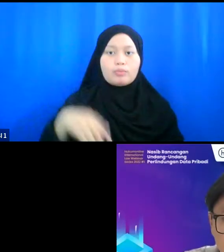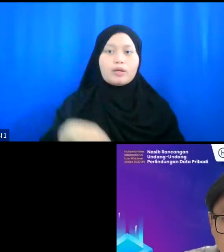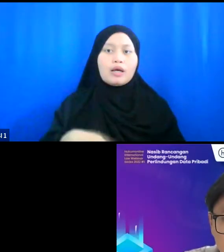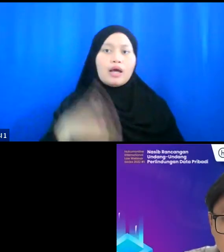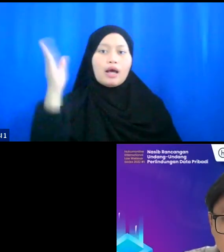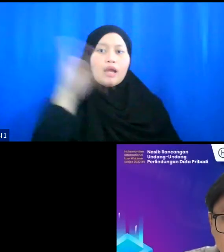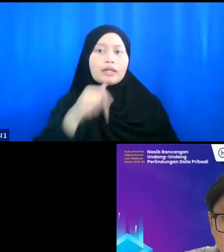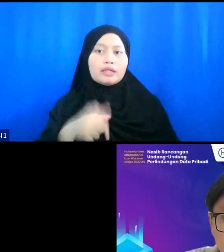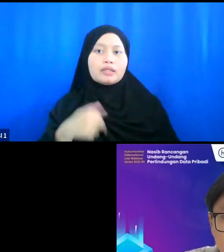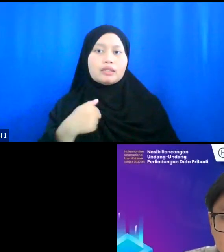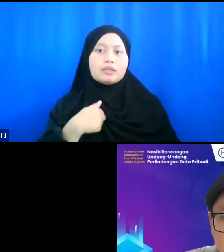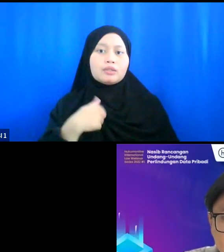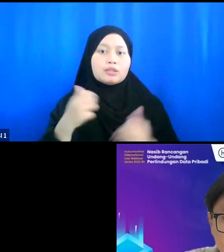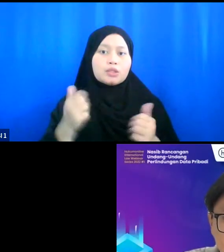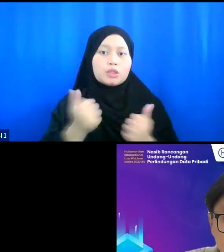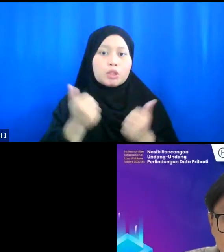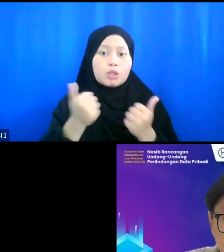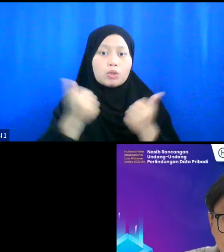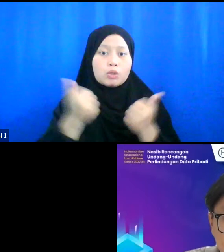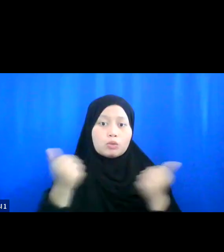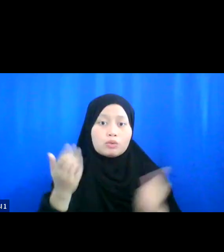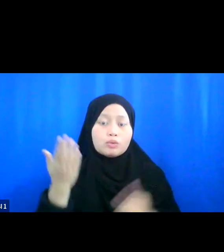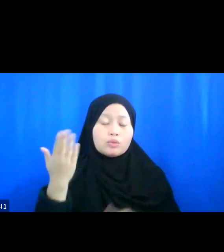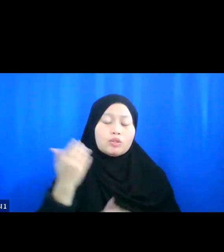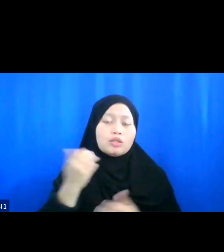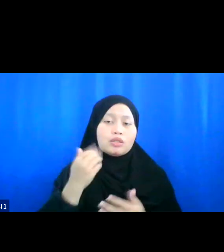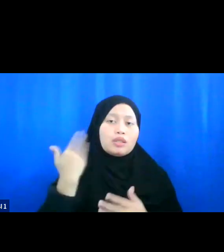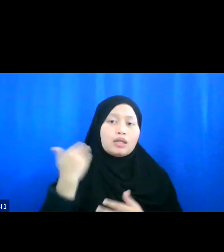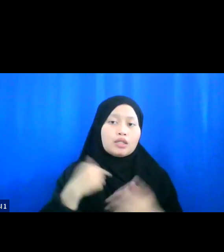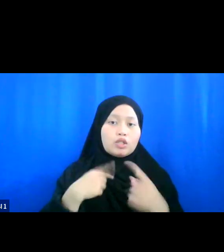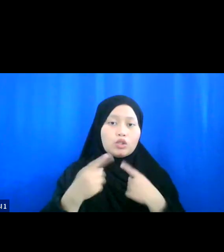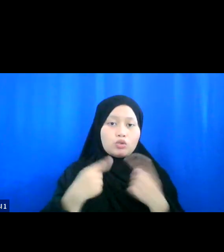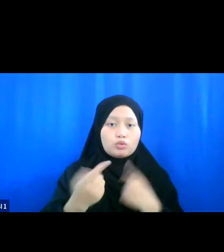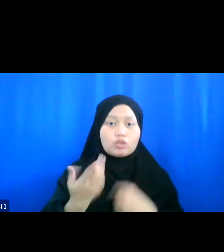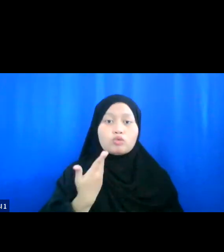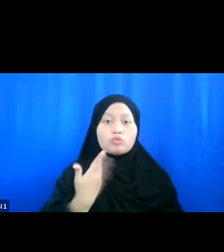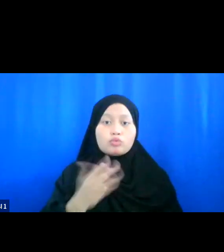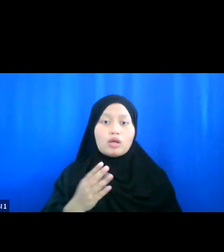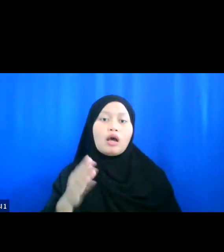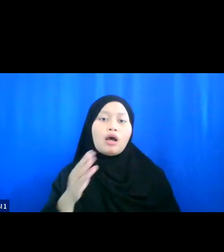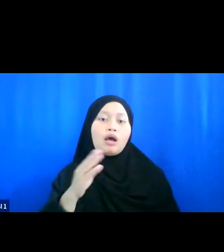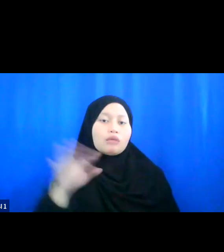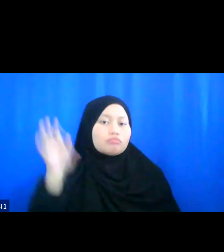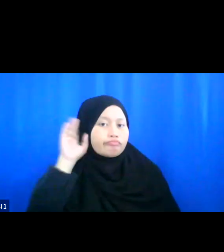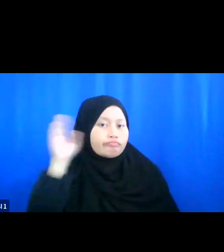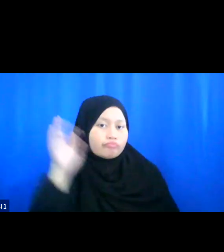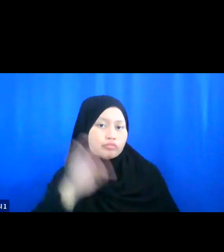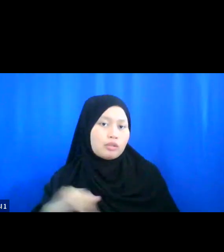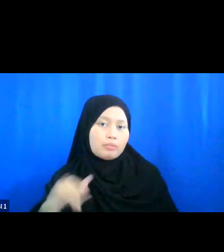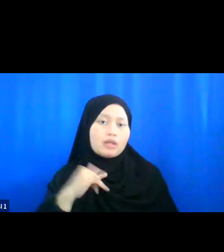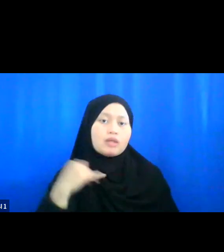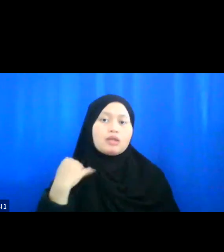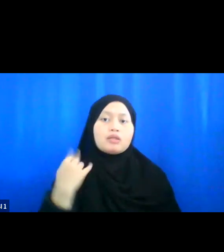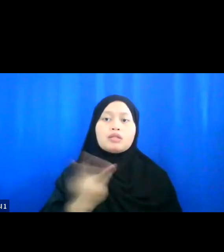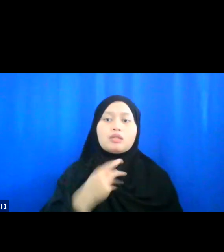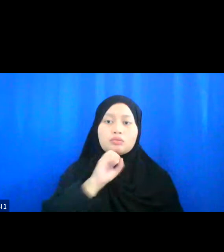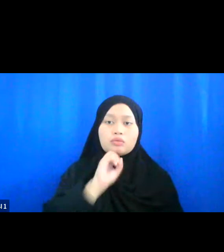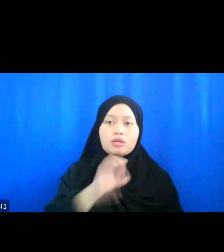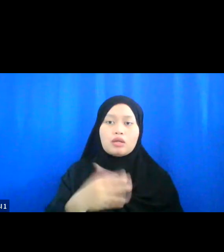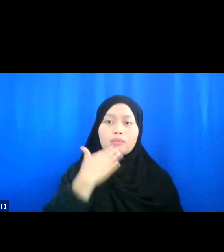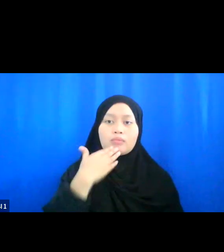ini sangat seru sekali dari diskusinya sudah kita simak nah kami ucapkan terima kasih atas